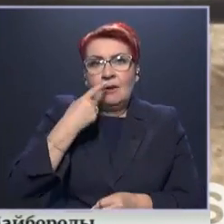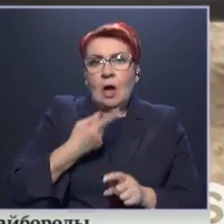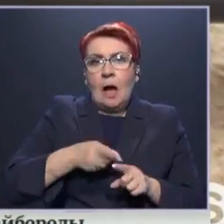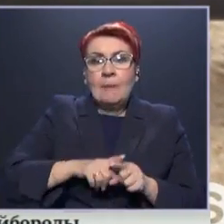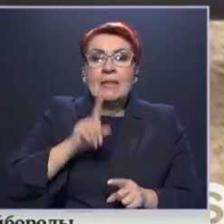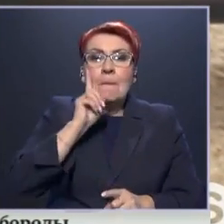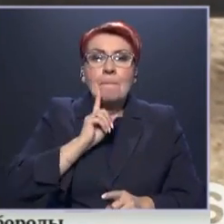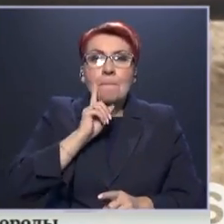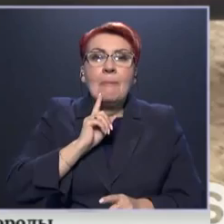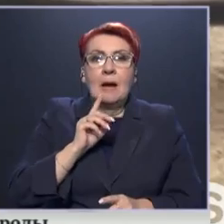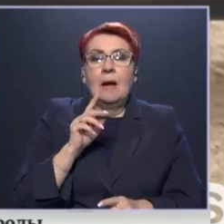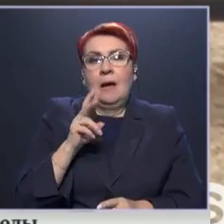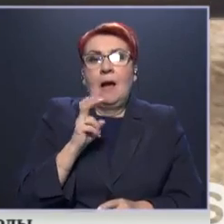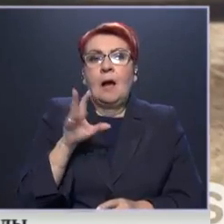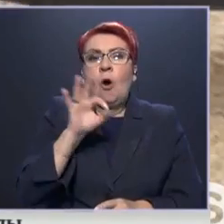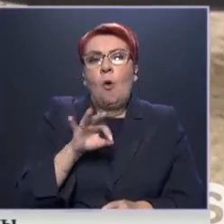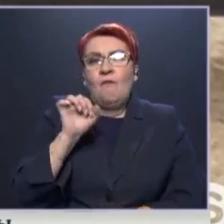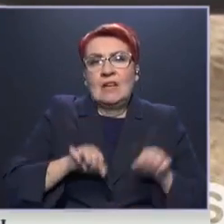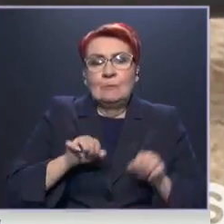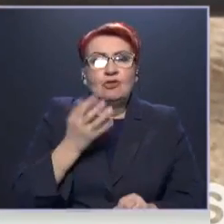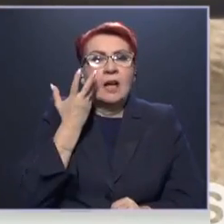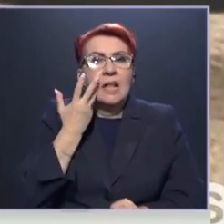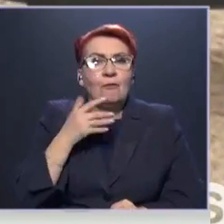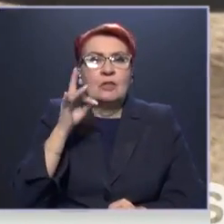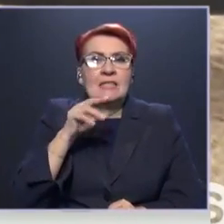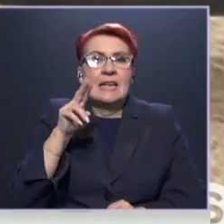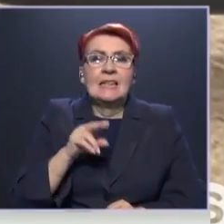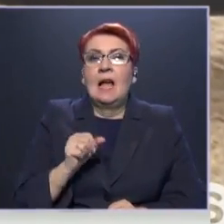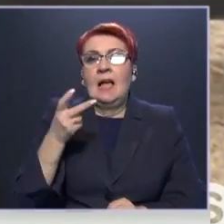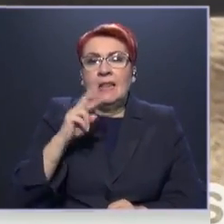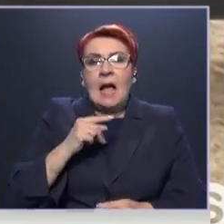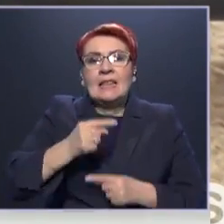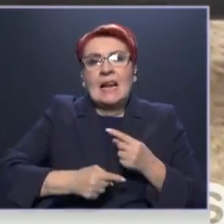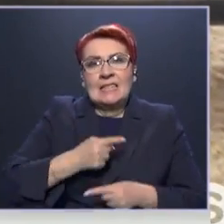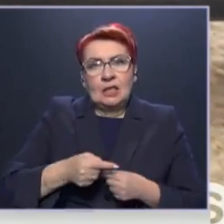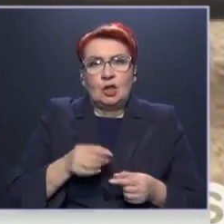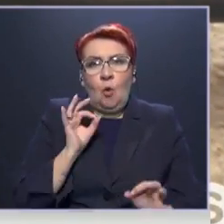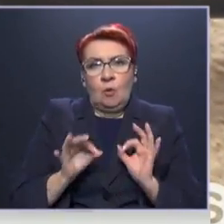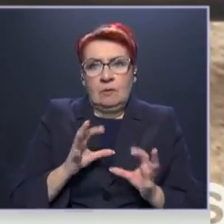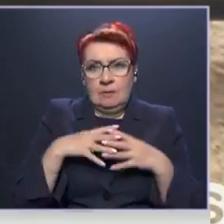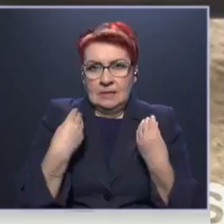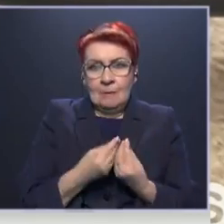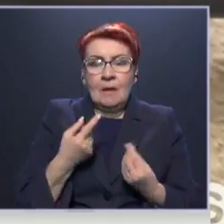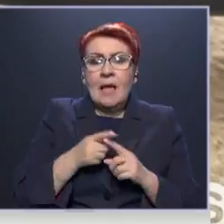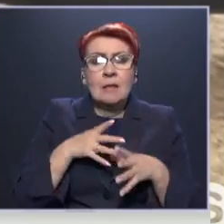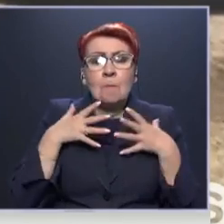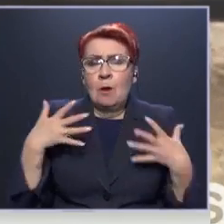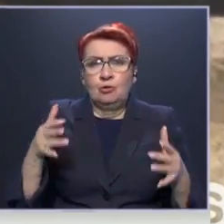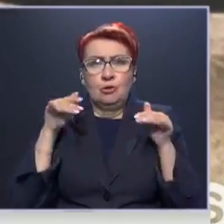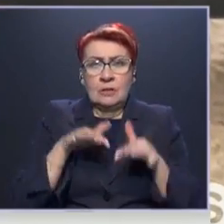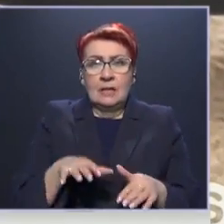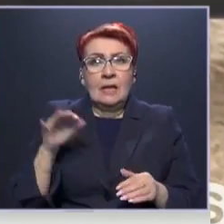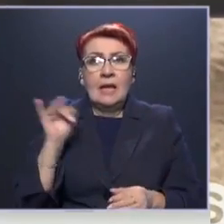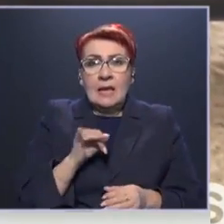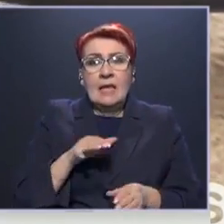пока как о потенциальной возможности, комфортная среда для традиционных семей. Это большое дело, и в реализацию